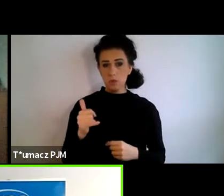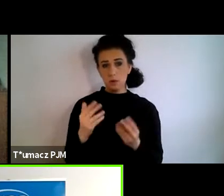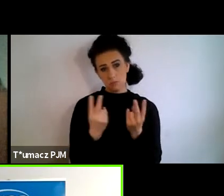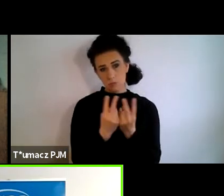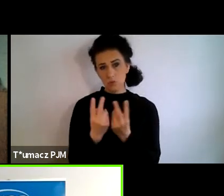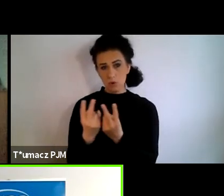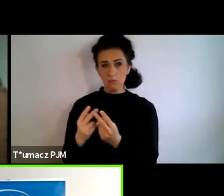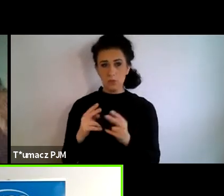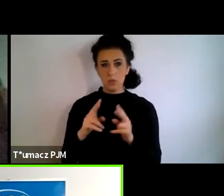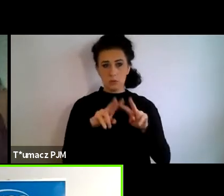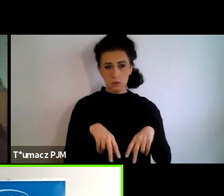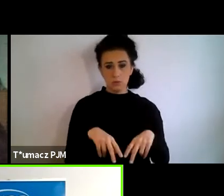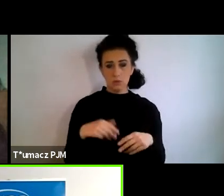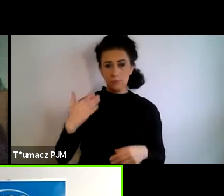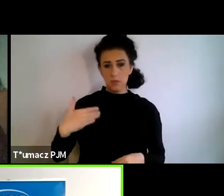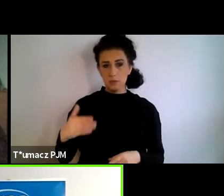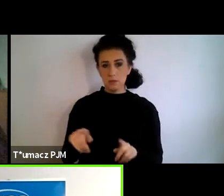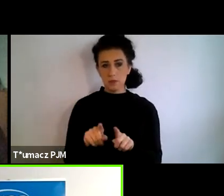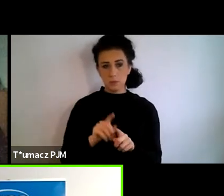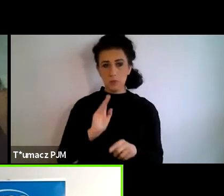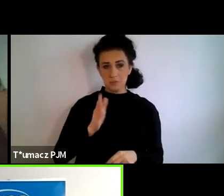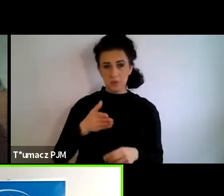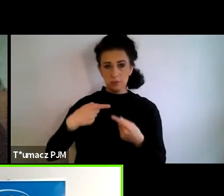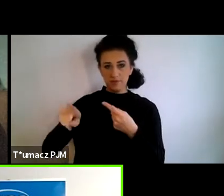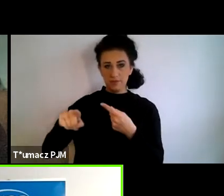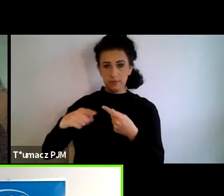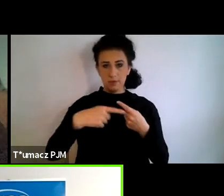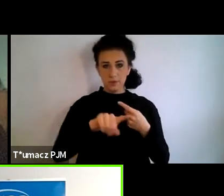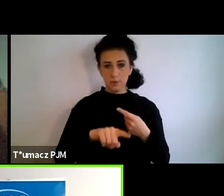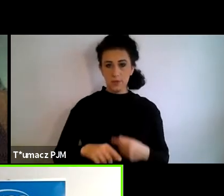pozostałe prezentacje, będziemy je przesyłać.